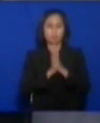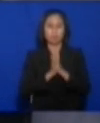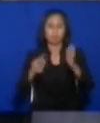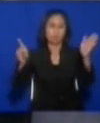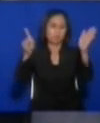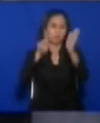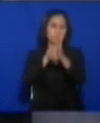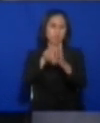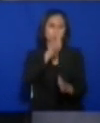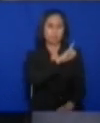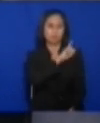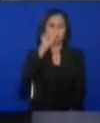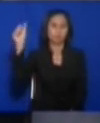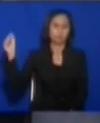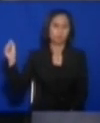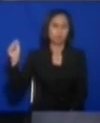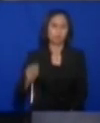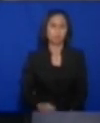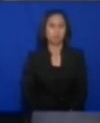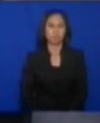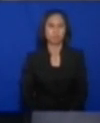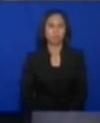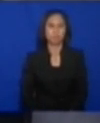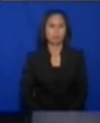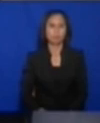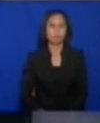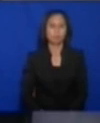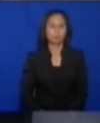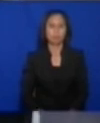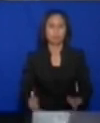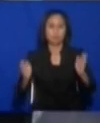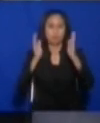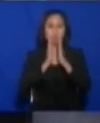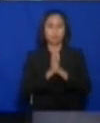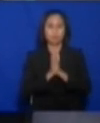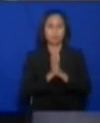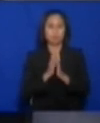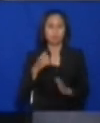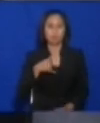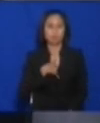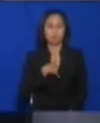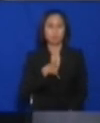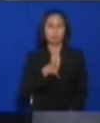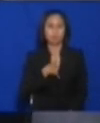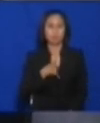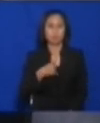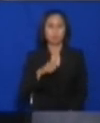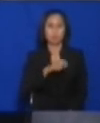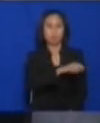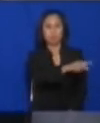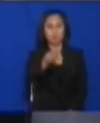keprihatinan yang mendalam para tokoh dan masyarakat kota Tegal Hai pada